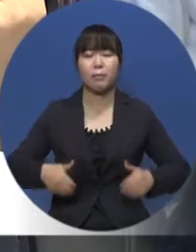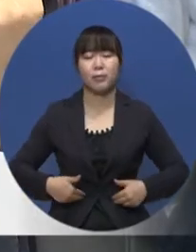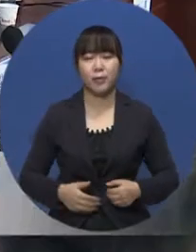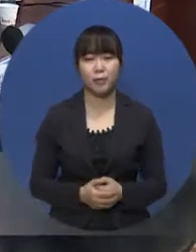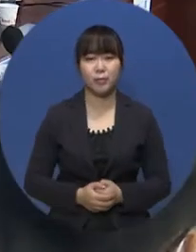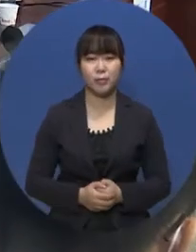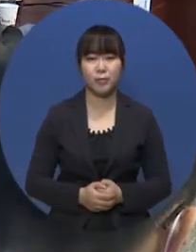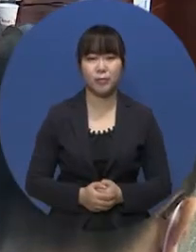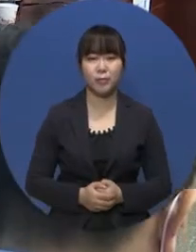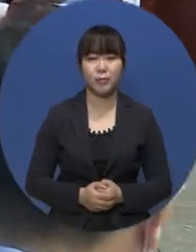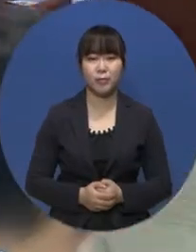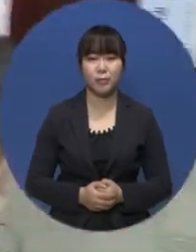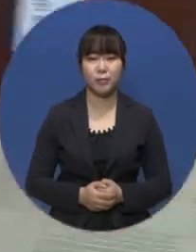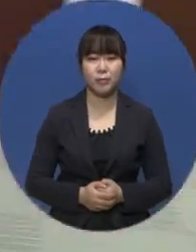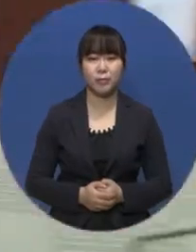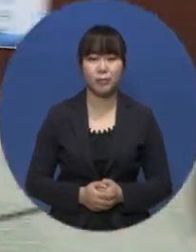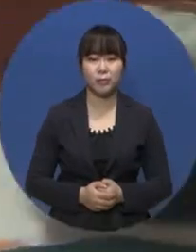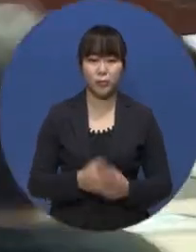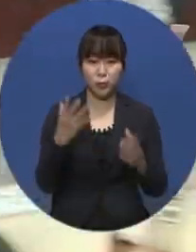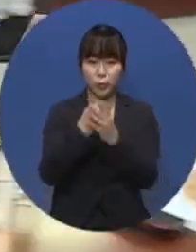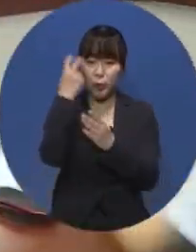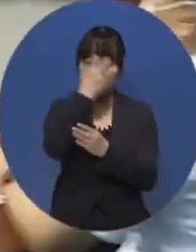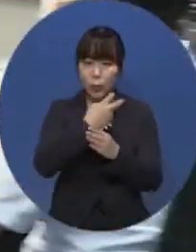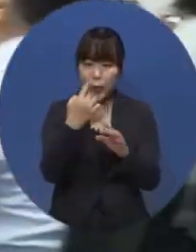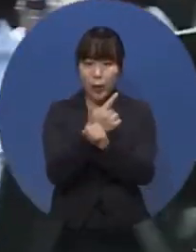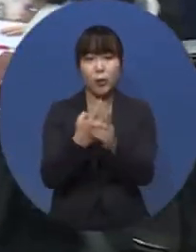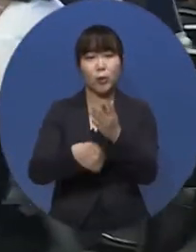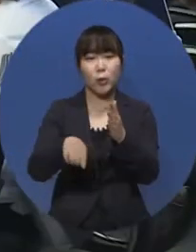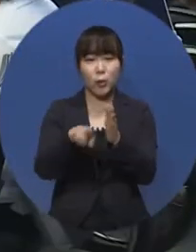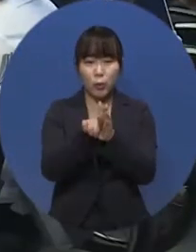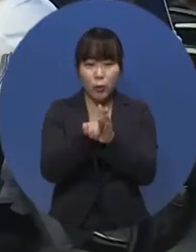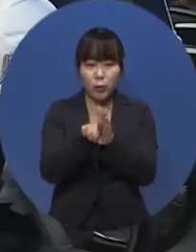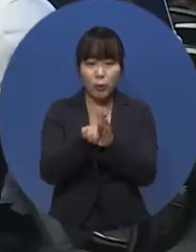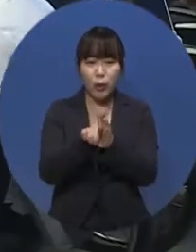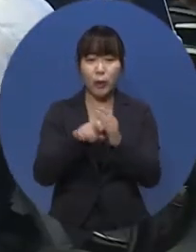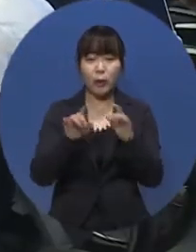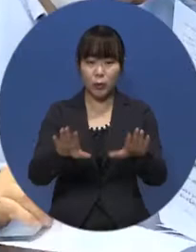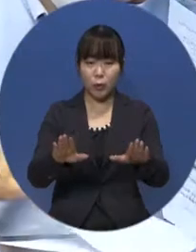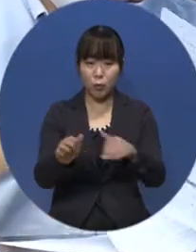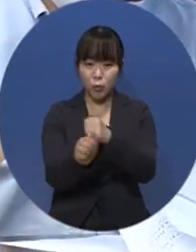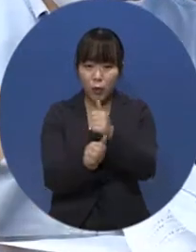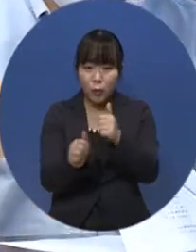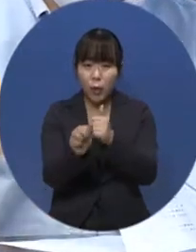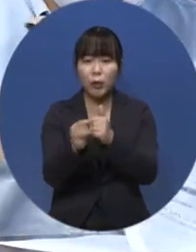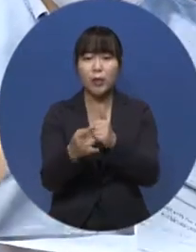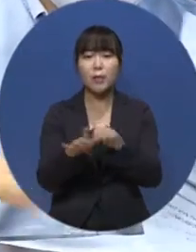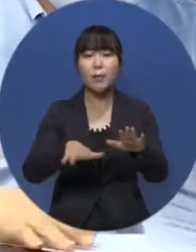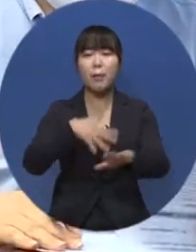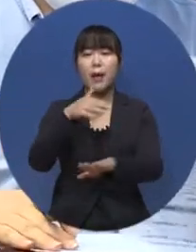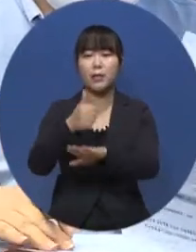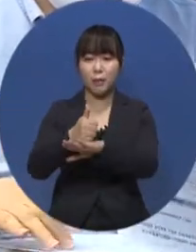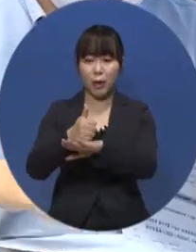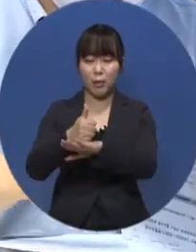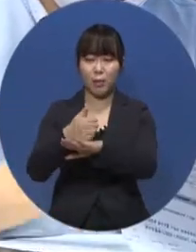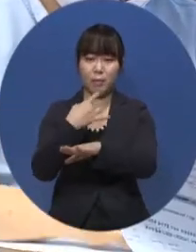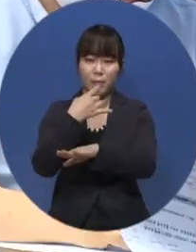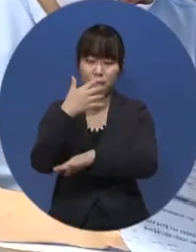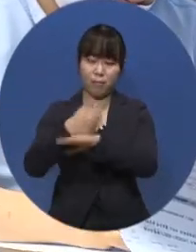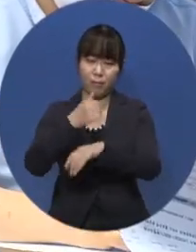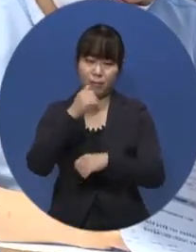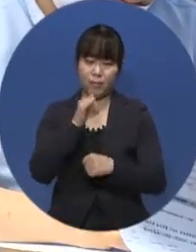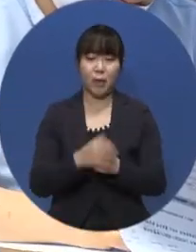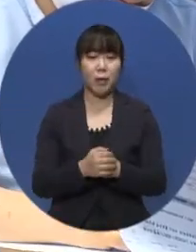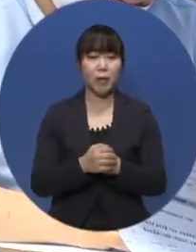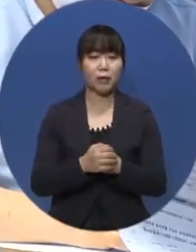싶습니다. 종합조사의 개선을 위한 고시위원회는 이제 마지막 회의만을 남겨두고 있습니다.